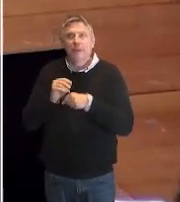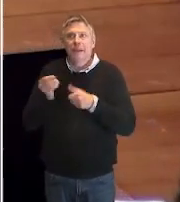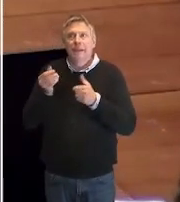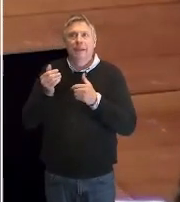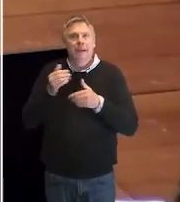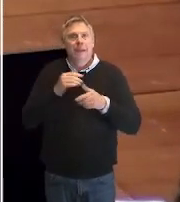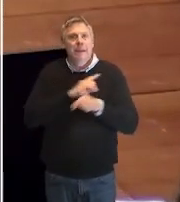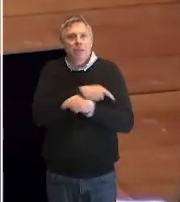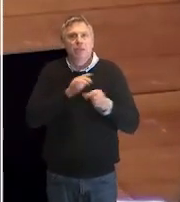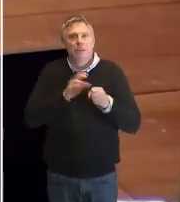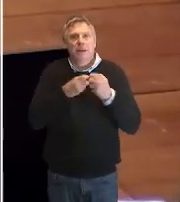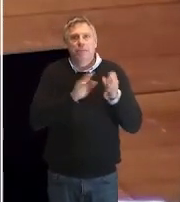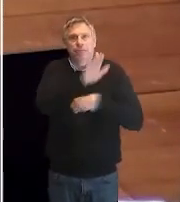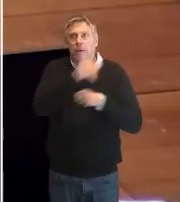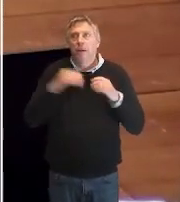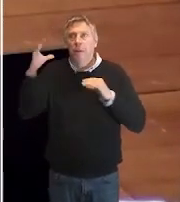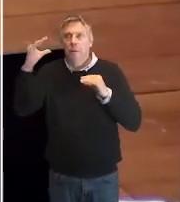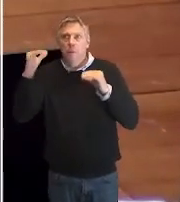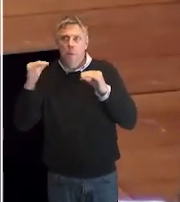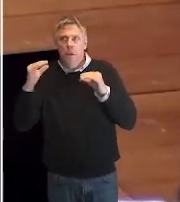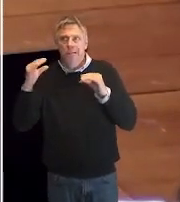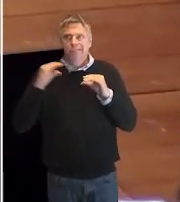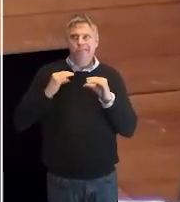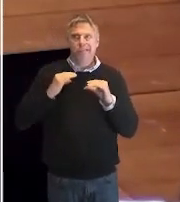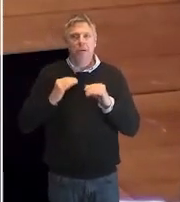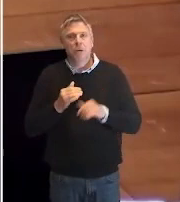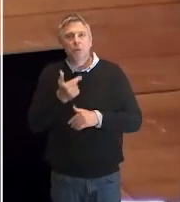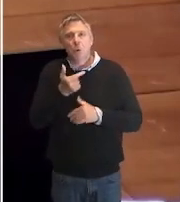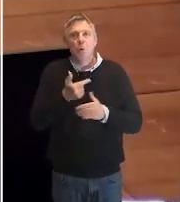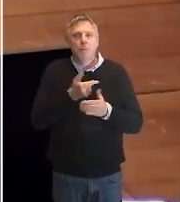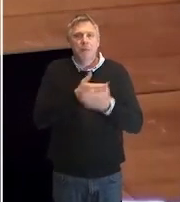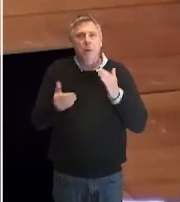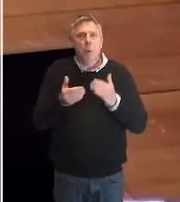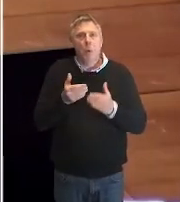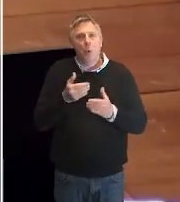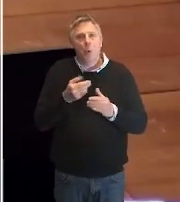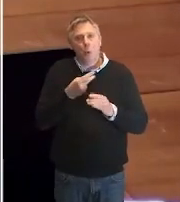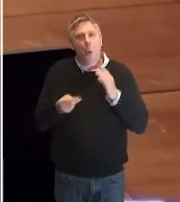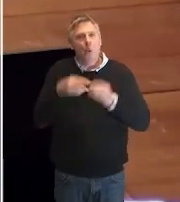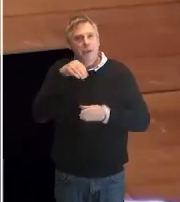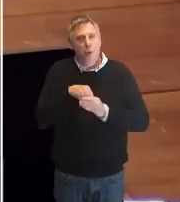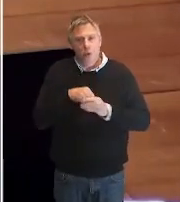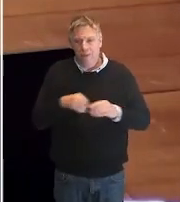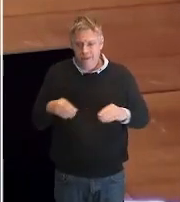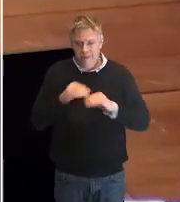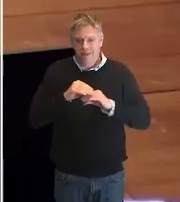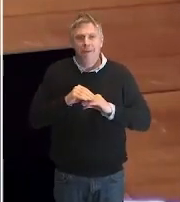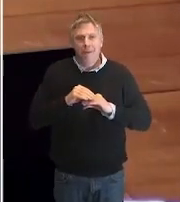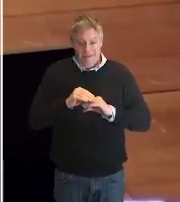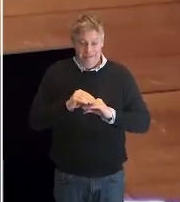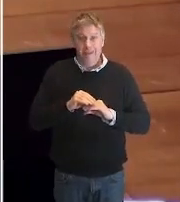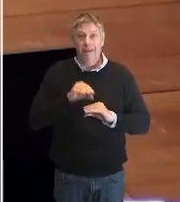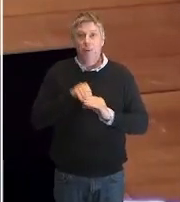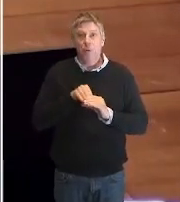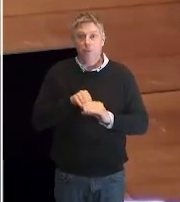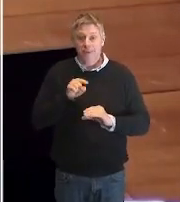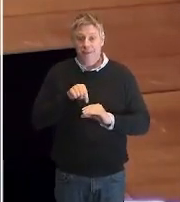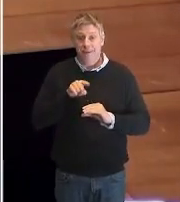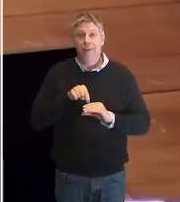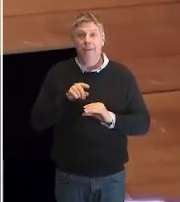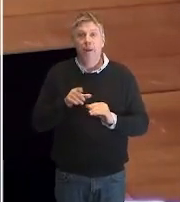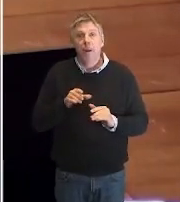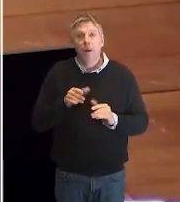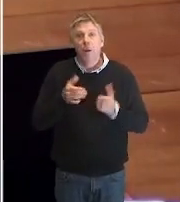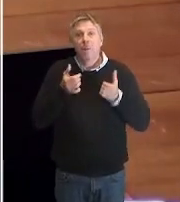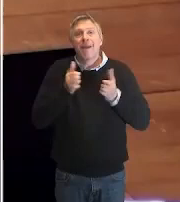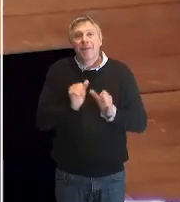dégager 3,2 millions d'économies supplémentaires qui contribueraient, eux aussi, à éviter le recours